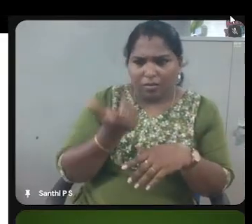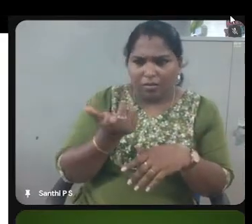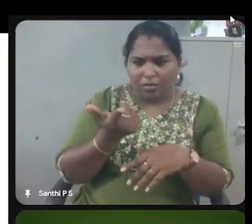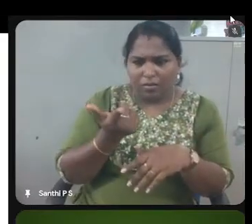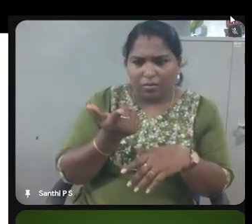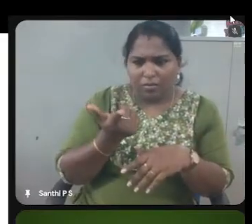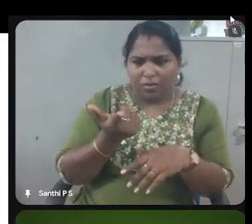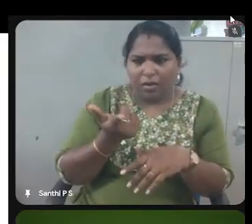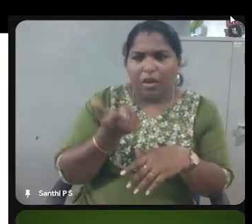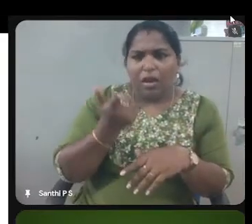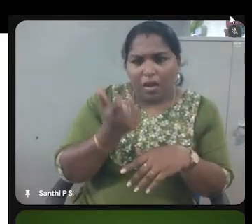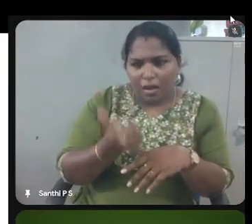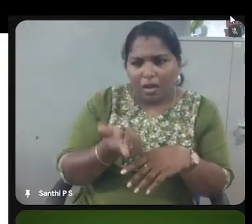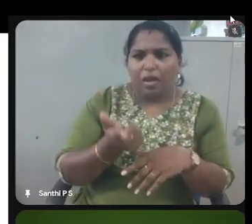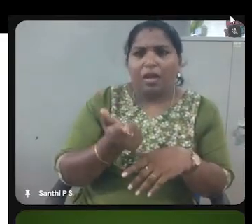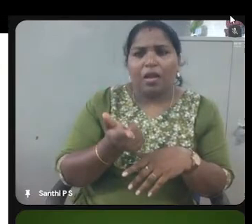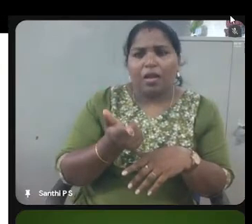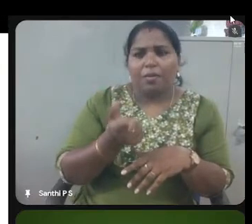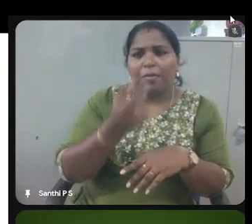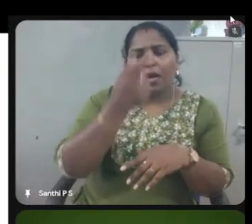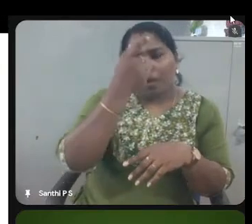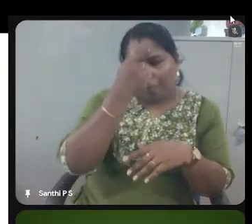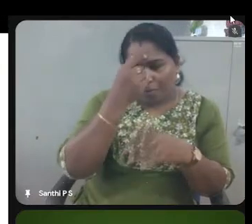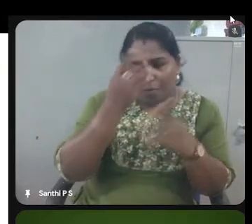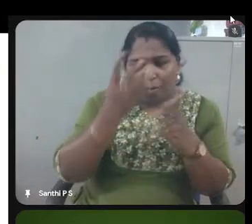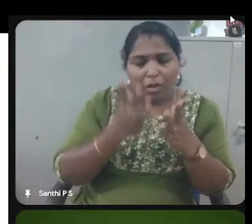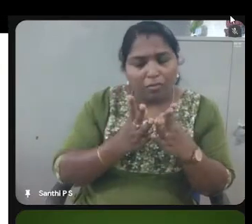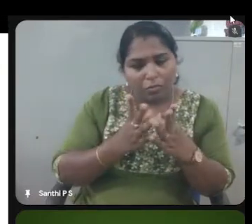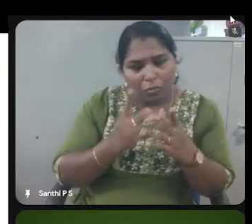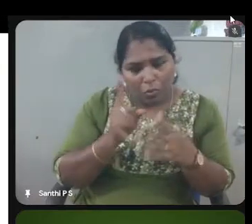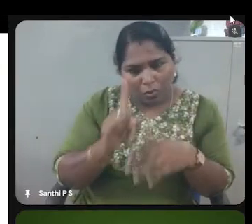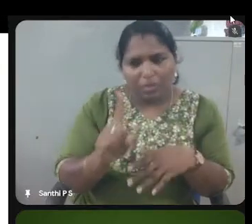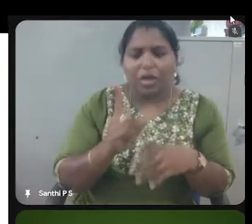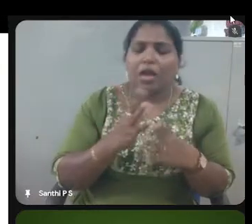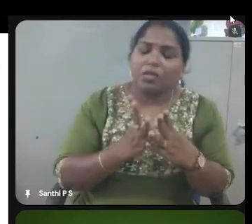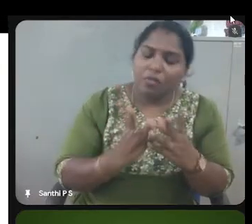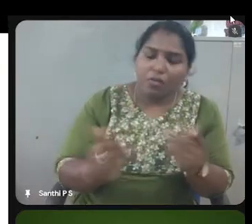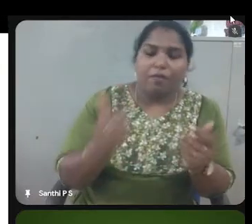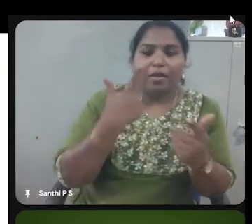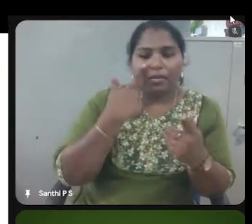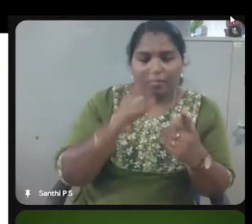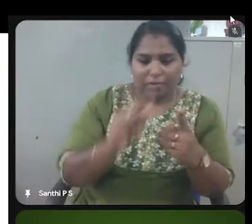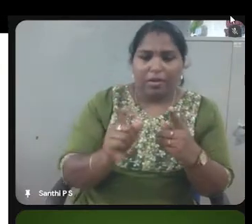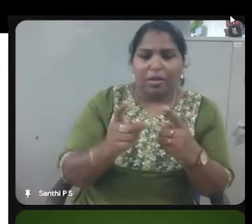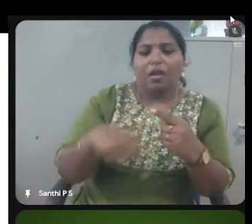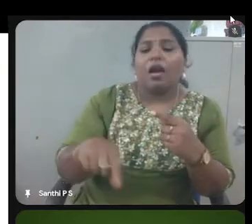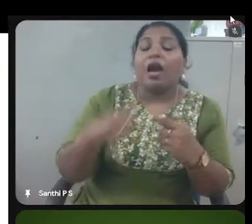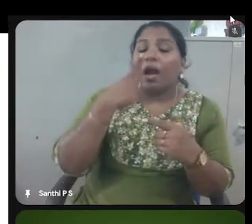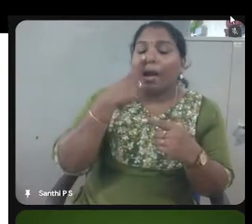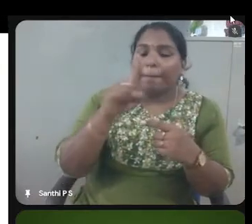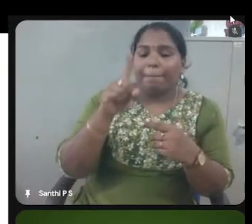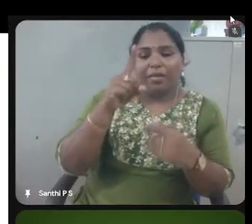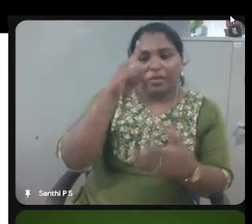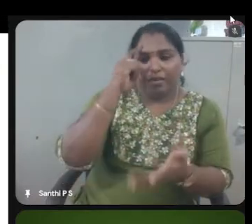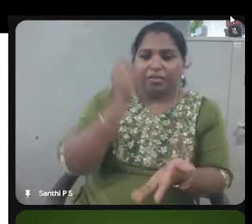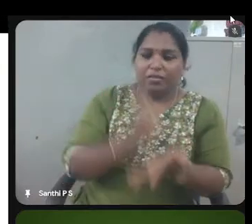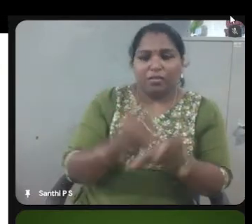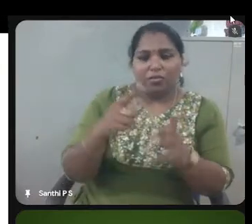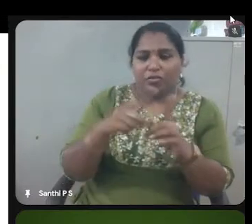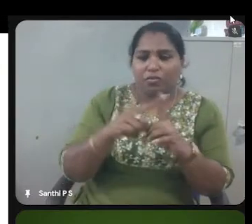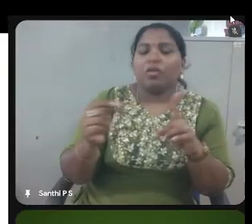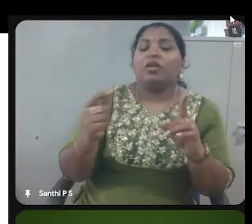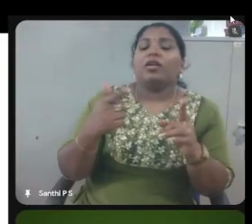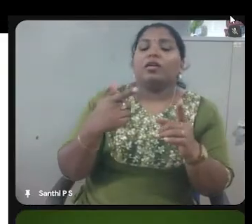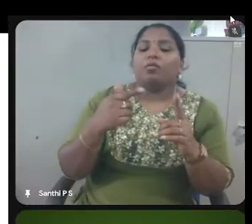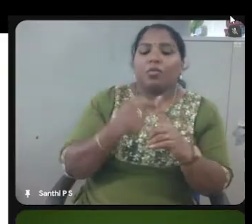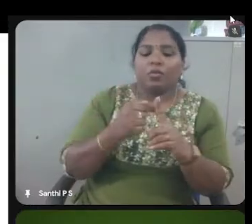ഇപ്പൊ നിങ്ങൾ പറഞ്ഞതുപോലെ ആ മാർഗം മാത്രമുള്ളെങ്കിൽ അത് തന്നെ നിങ്ങൾ ചെയ്യുക. അത് ആലോചിച്ചിട്ട് നിങ്ങൾ ചെയ്യുക. അതുകൊണ്ട് എന്താണ് ഗുണങ്ങൾ,